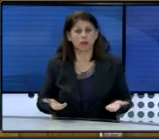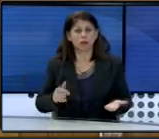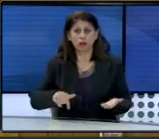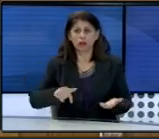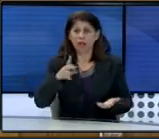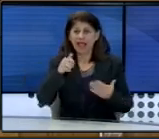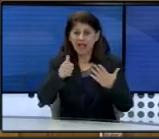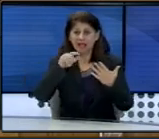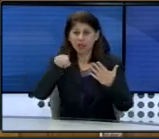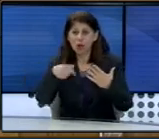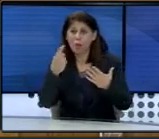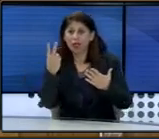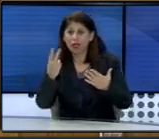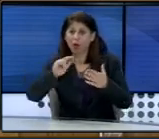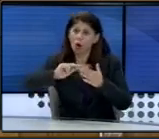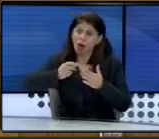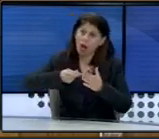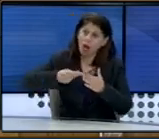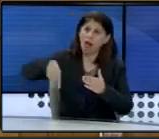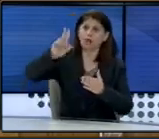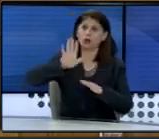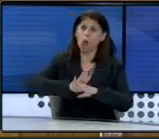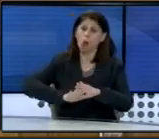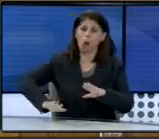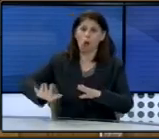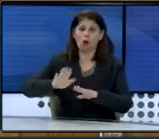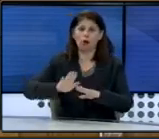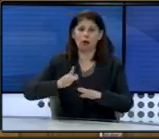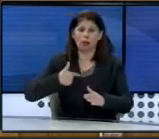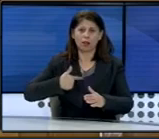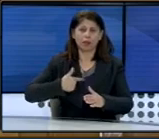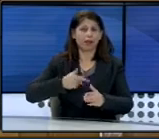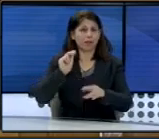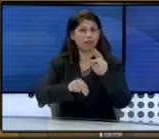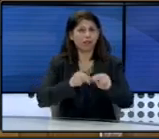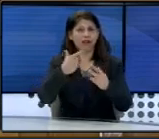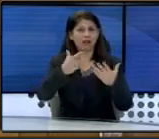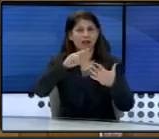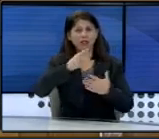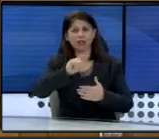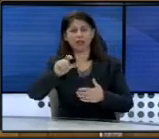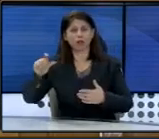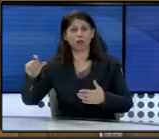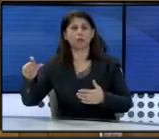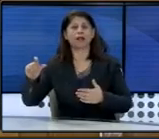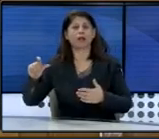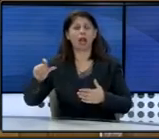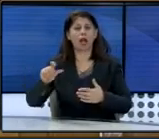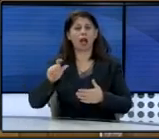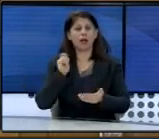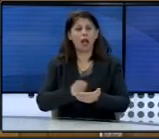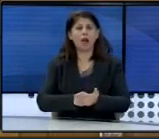και να τα λέτε αυτά την ώρα που ψηφίζετε 7 δις εξοπλισμούς και μας λέτε δεν γυρίσουμε στα ελλείμματα.